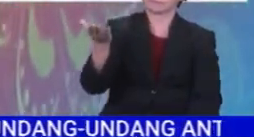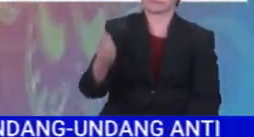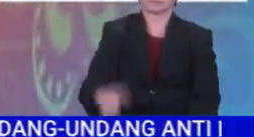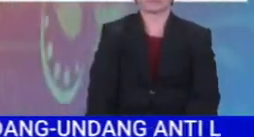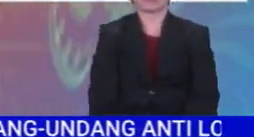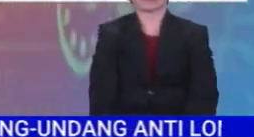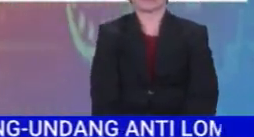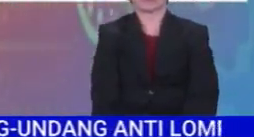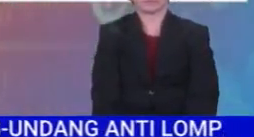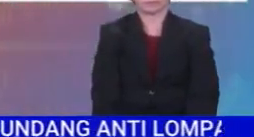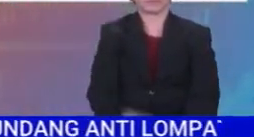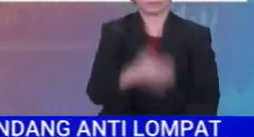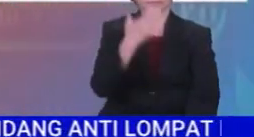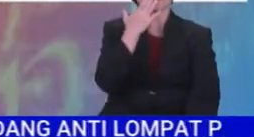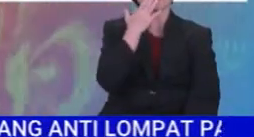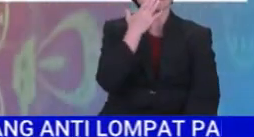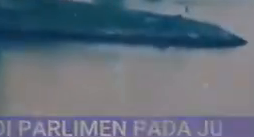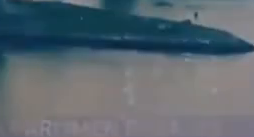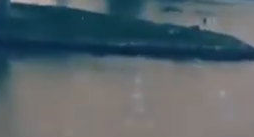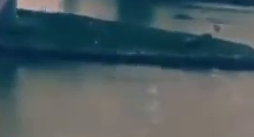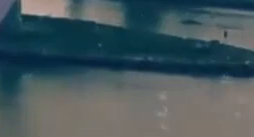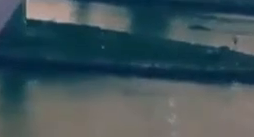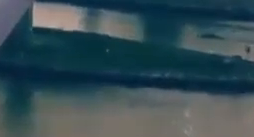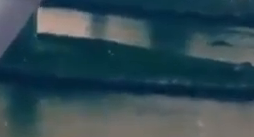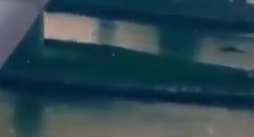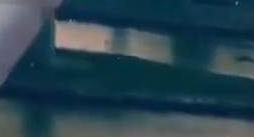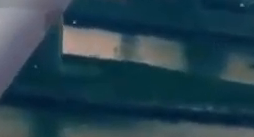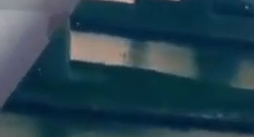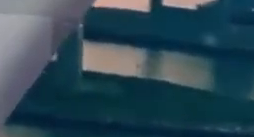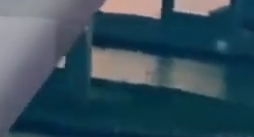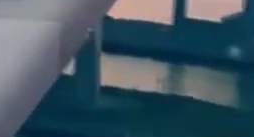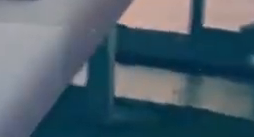silakan by SMS ibu mah